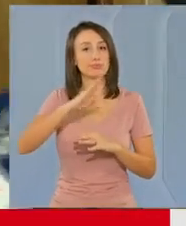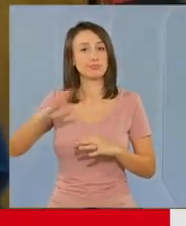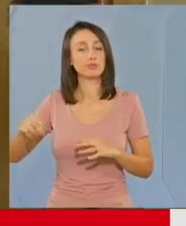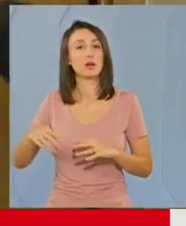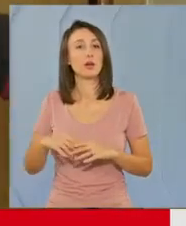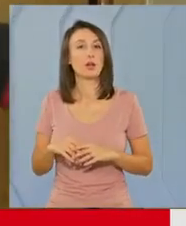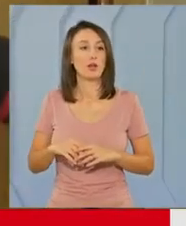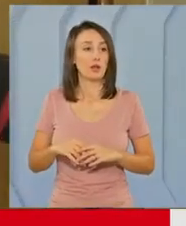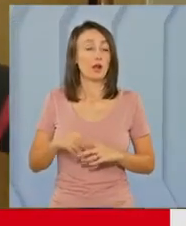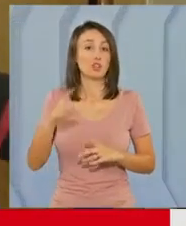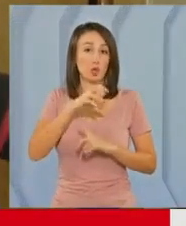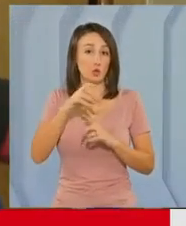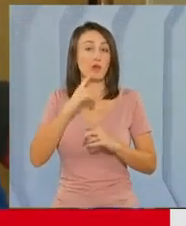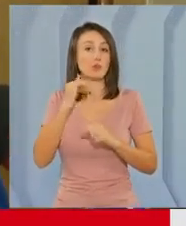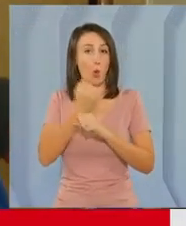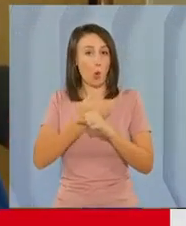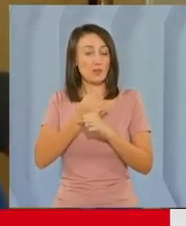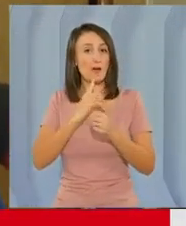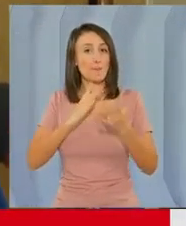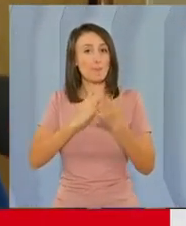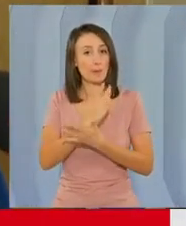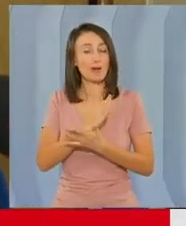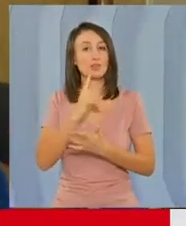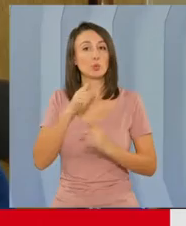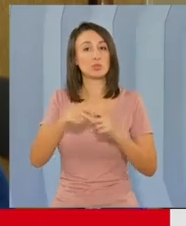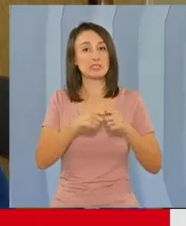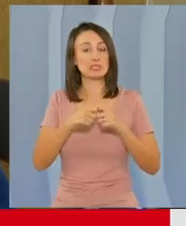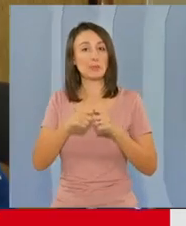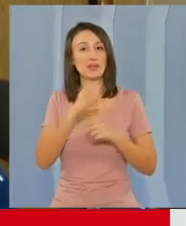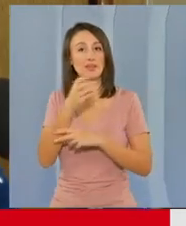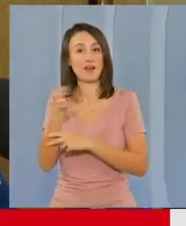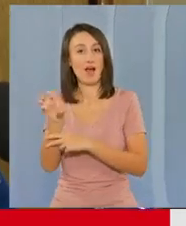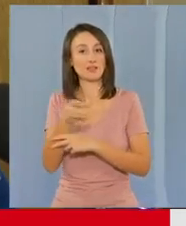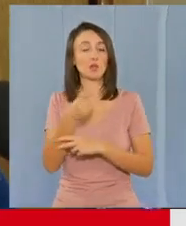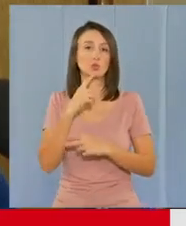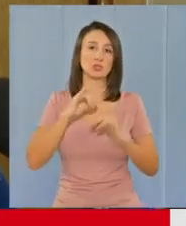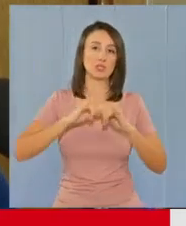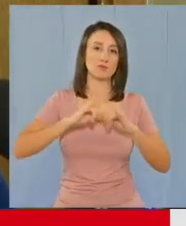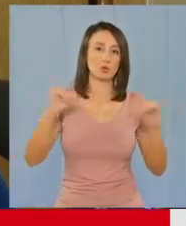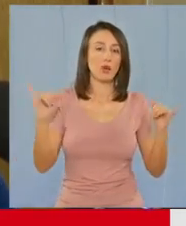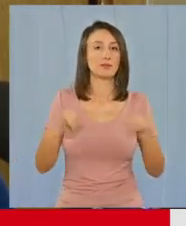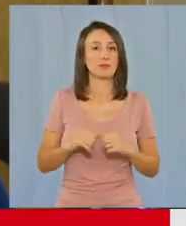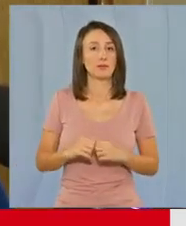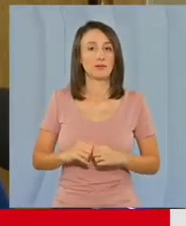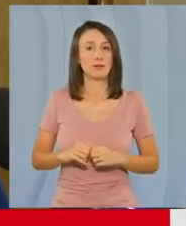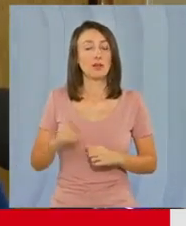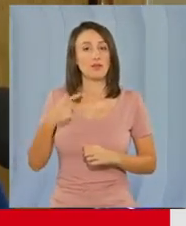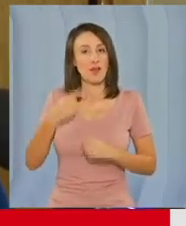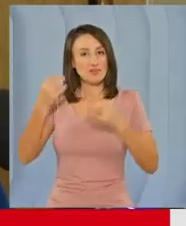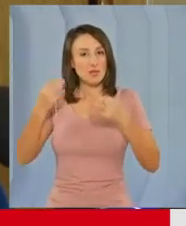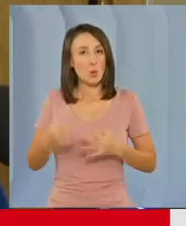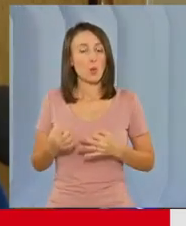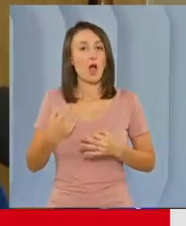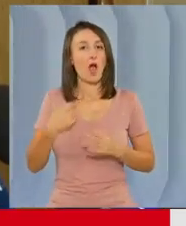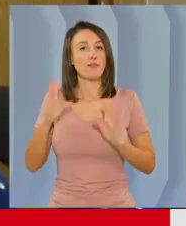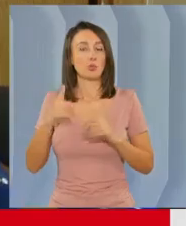României? Acea dronă a fost monitorizată permanent, atât cu sistemele radar care sunt desfășurate în teritoriu și vă asigur că